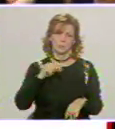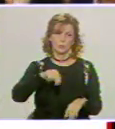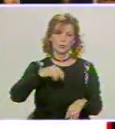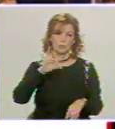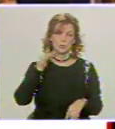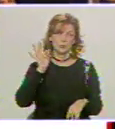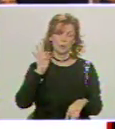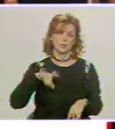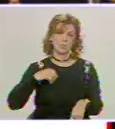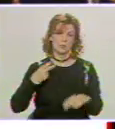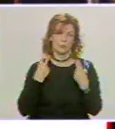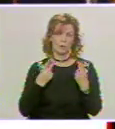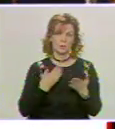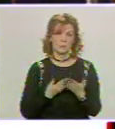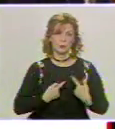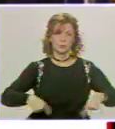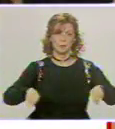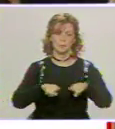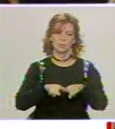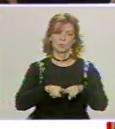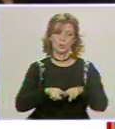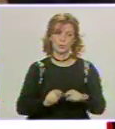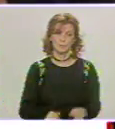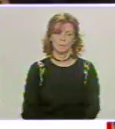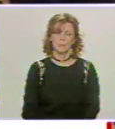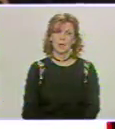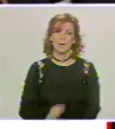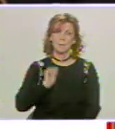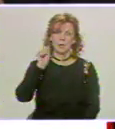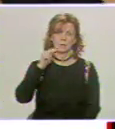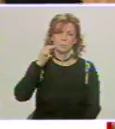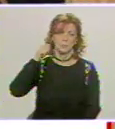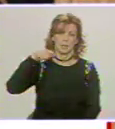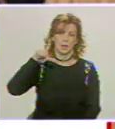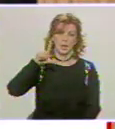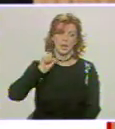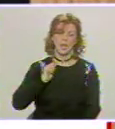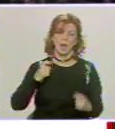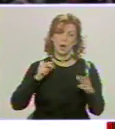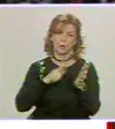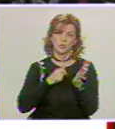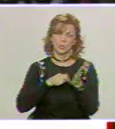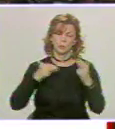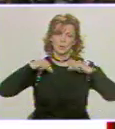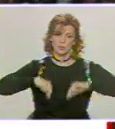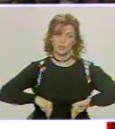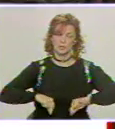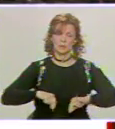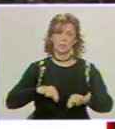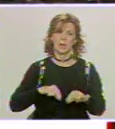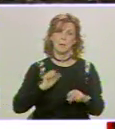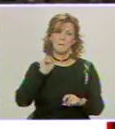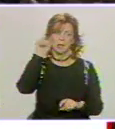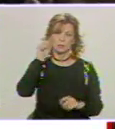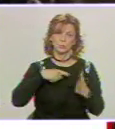este testul pe care trebuie să-l trecem cu bine. Liberalii și democrații din Olt i-au cerut președintelui partidului, Călin Popescu-Tăriceanu,